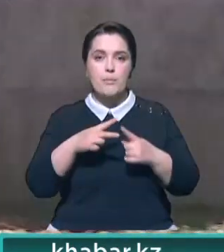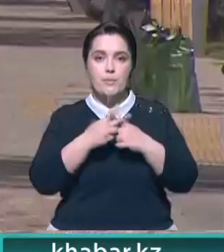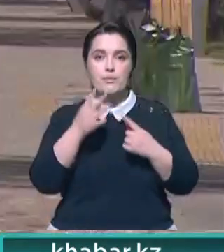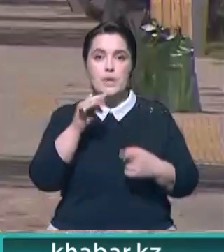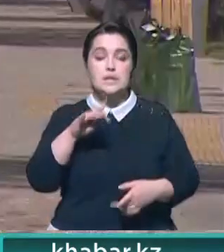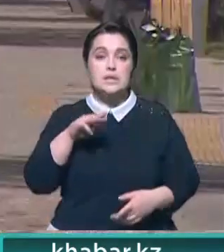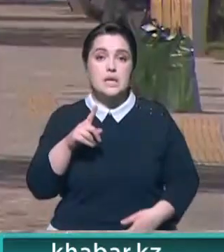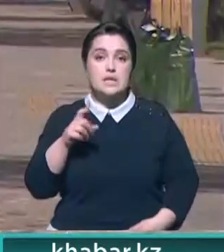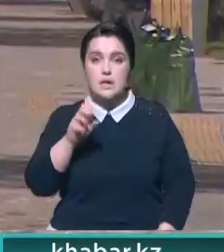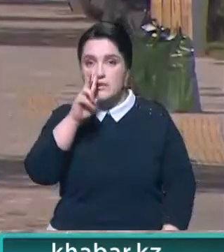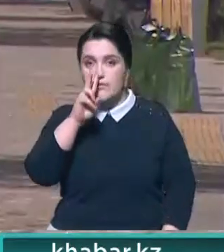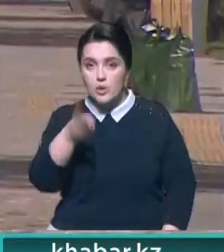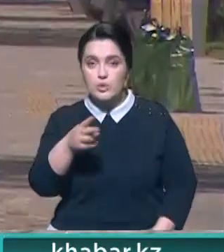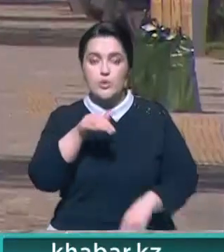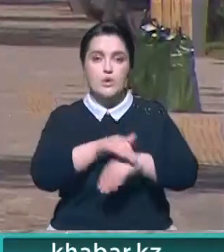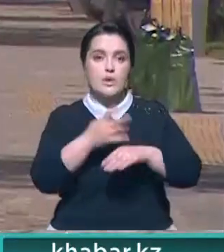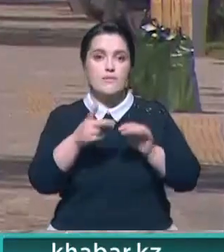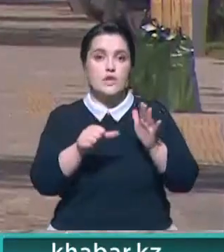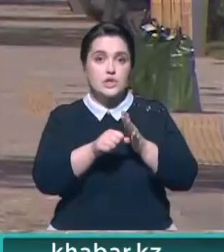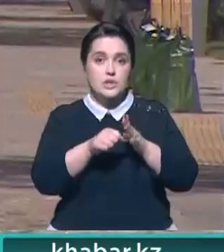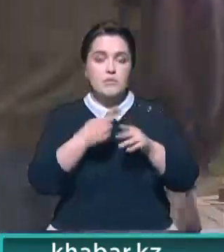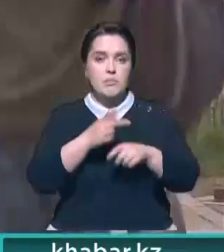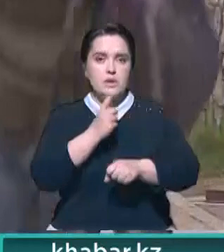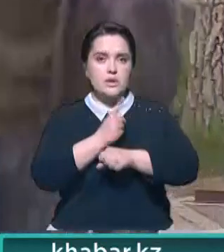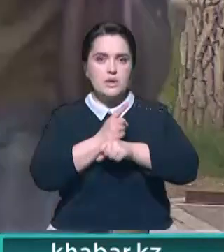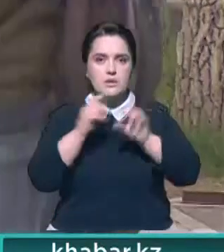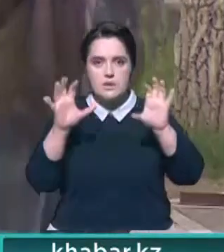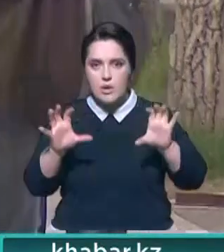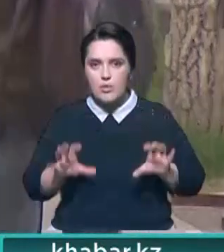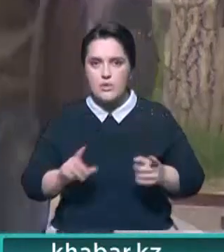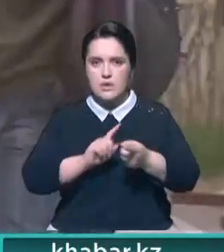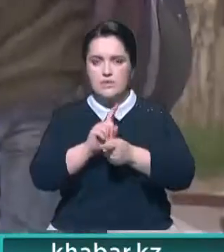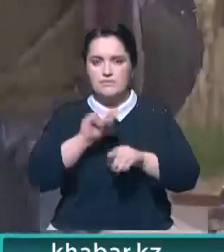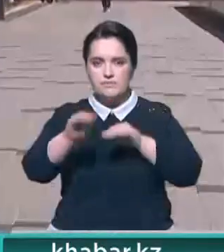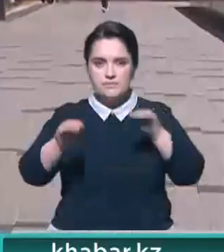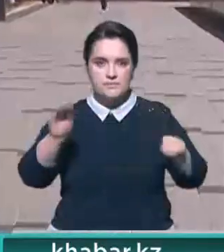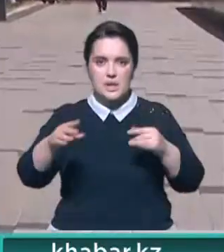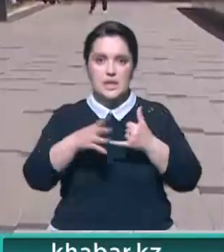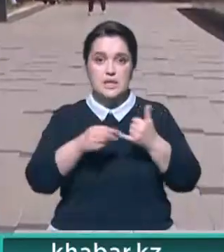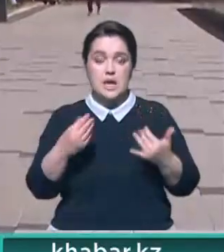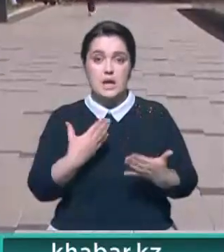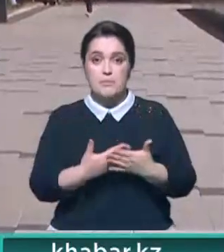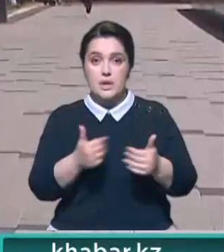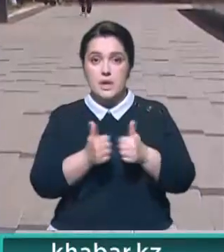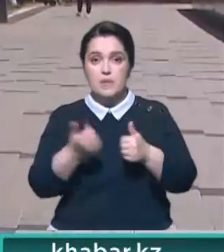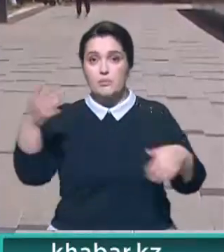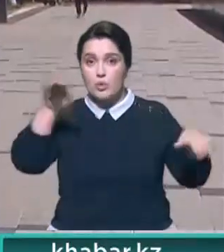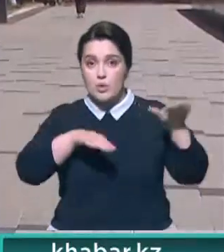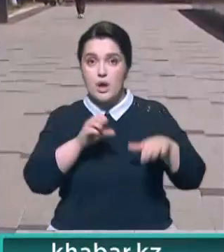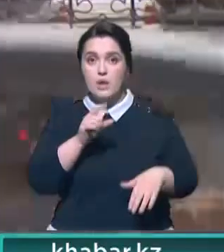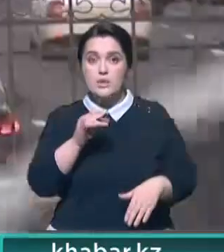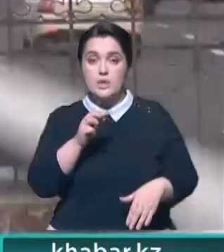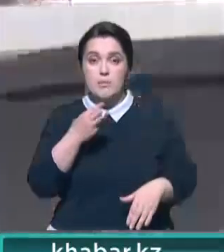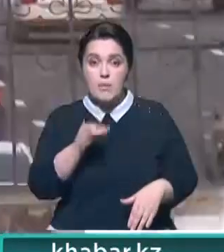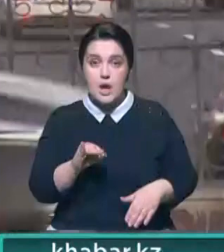тенге. За последние пару лет установлено 26 фактов незаконного изменения ландшафта. Например, в предгорной зоне Наурызбайского